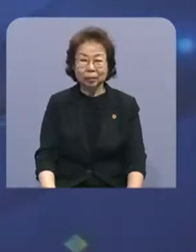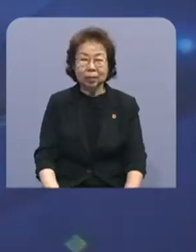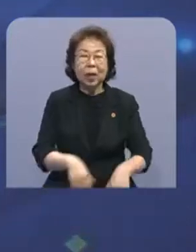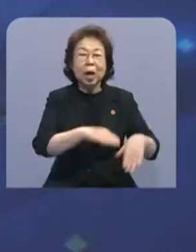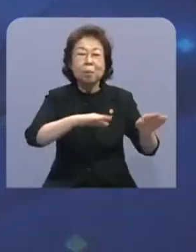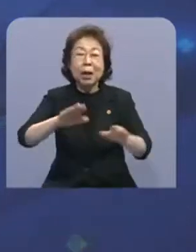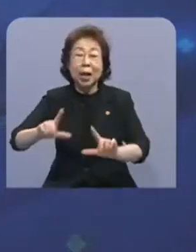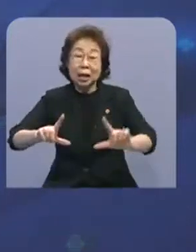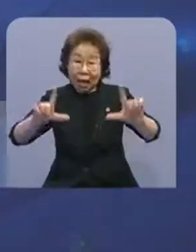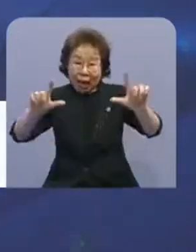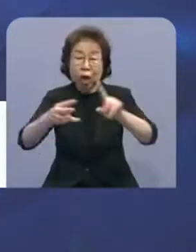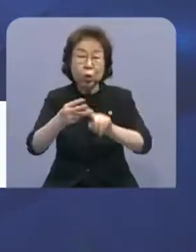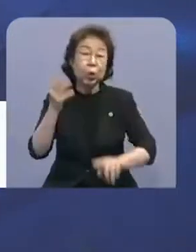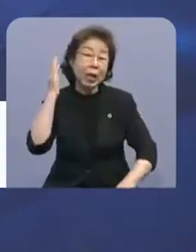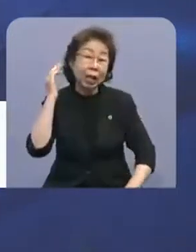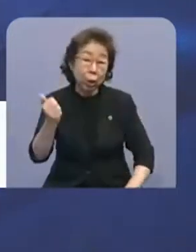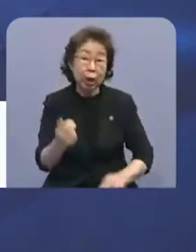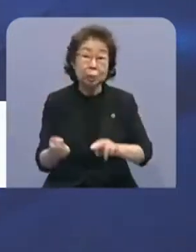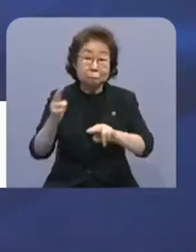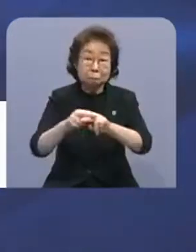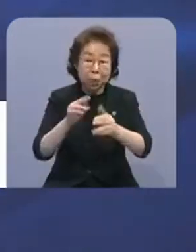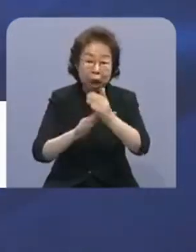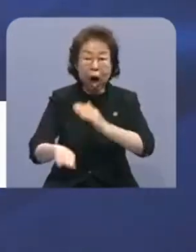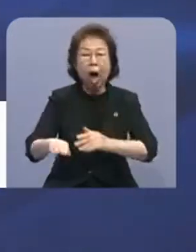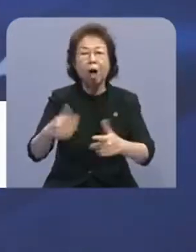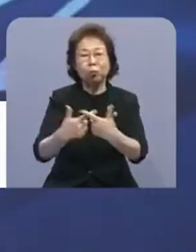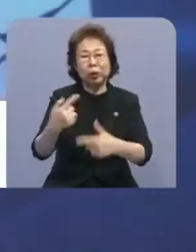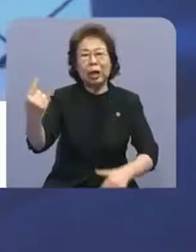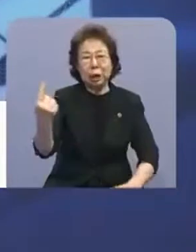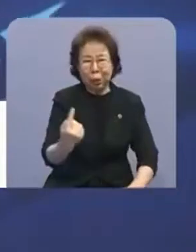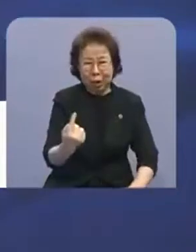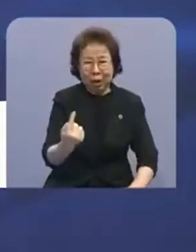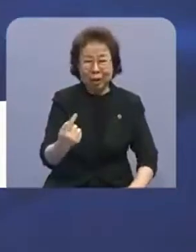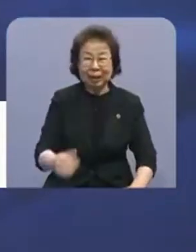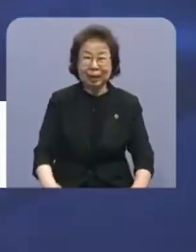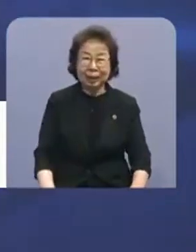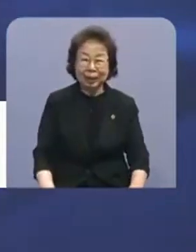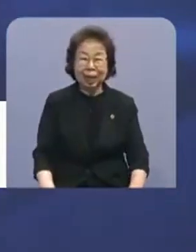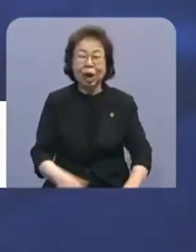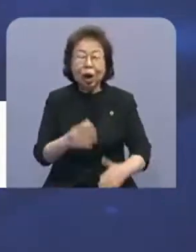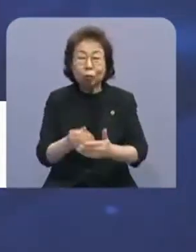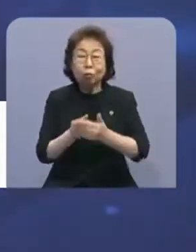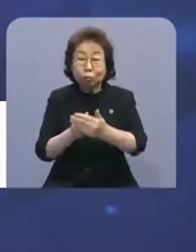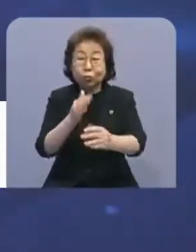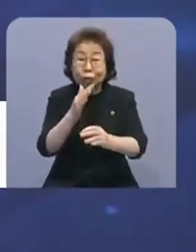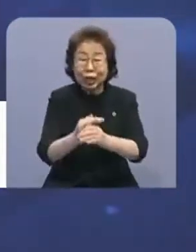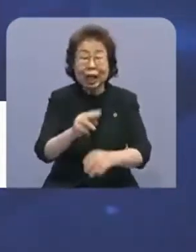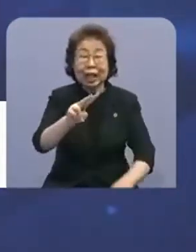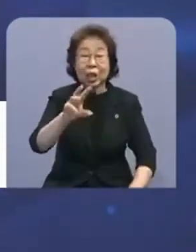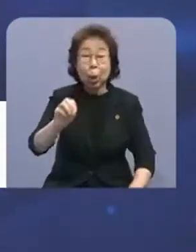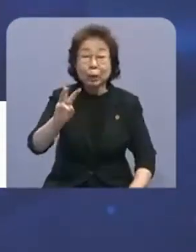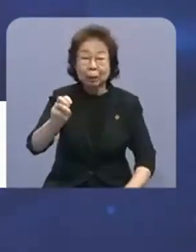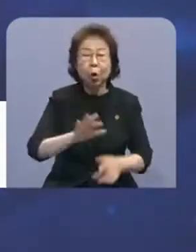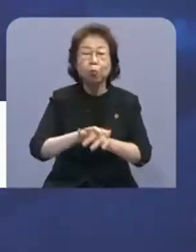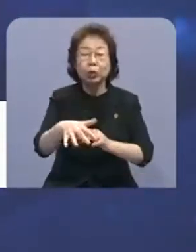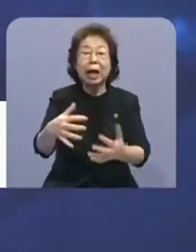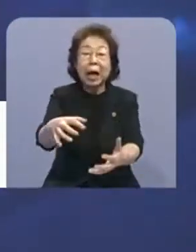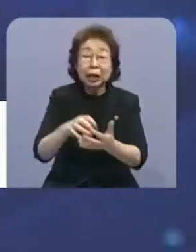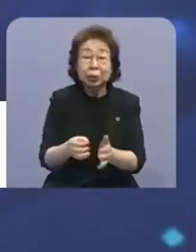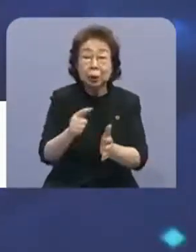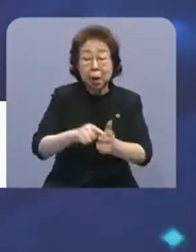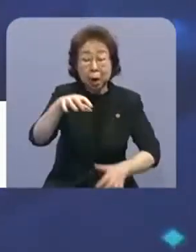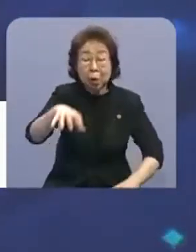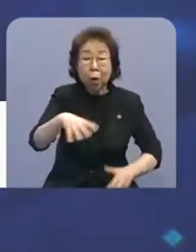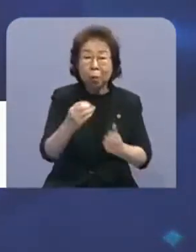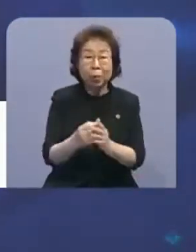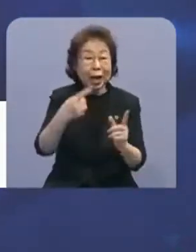바다의 날을 맞아 윤석열 대통령이 취임 후 처음으로 부산을 방문했습니다. 유치를 추진하고 있는 2030 부산 엑스포 개최 예정지에